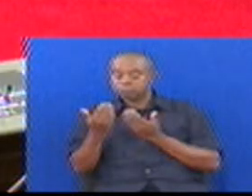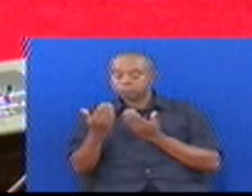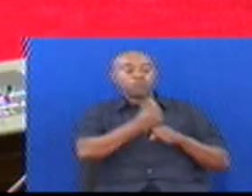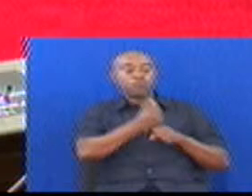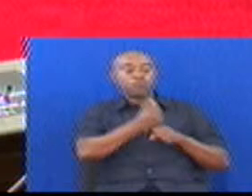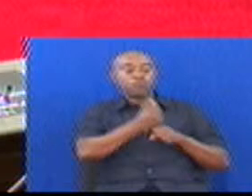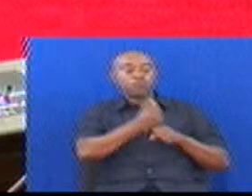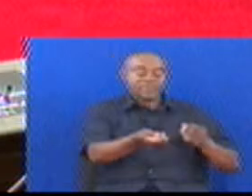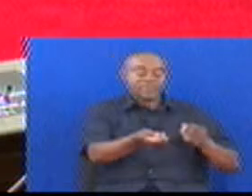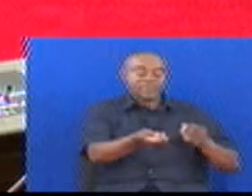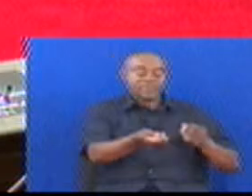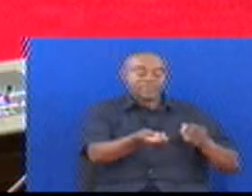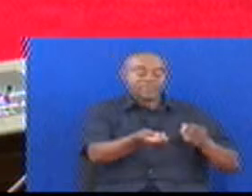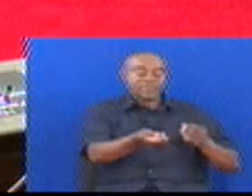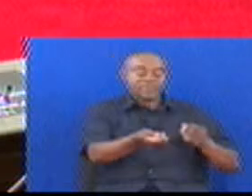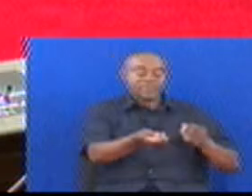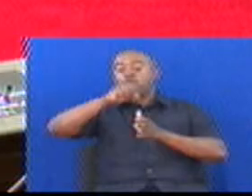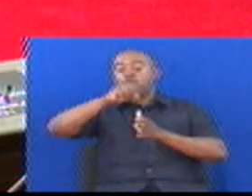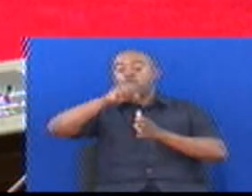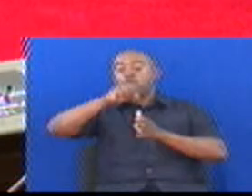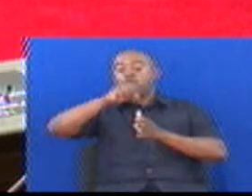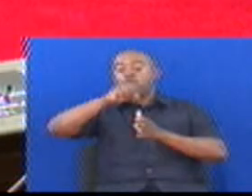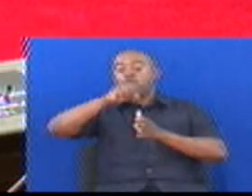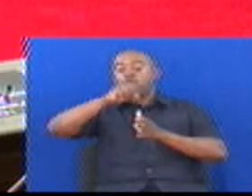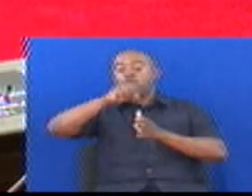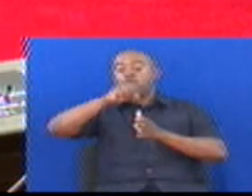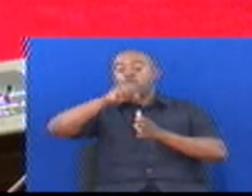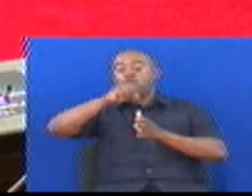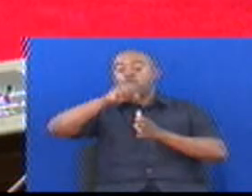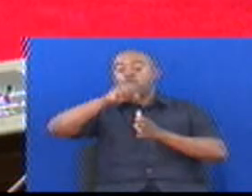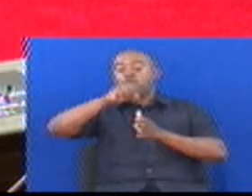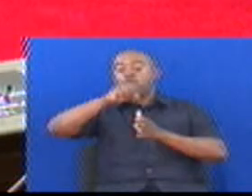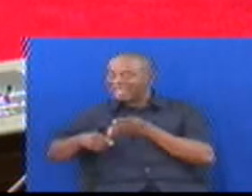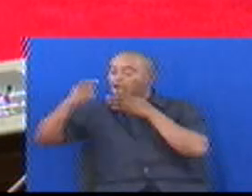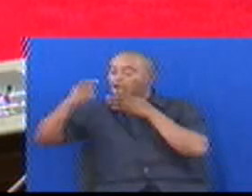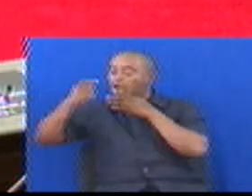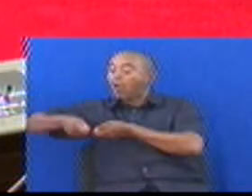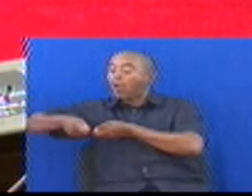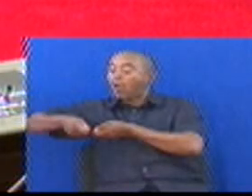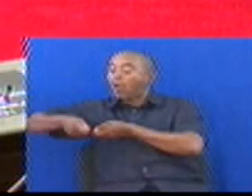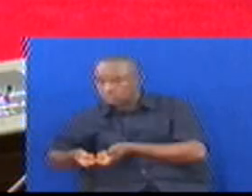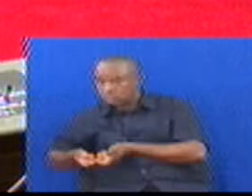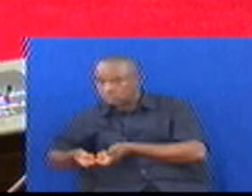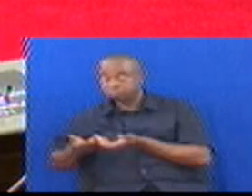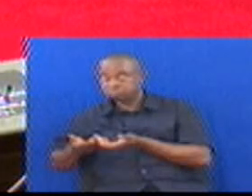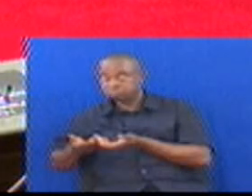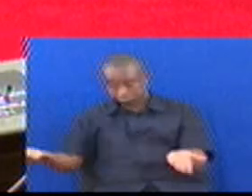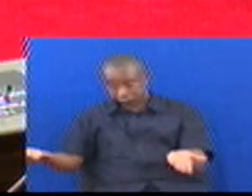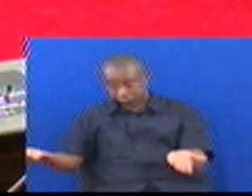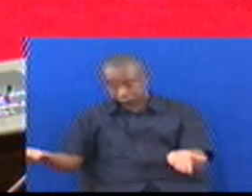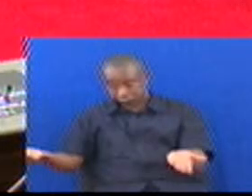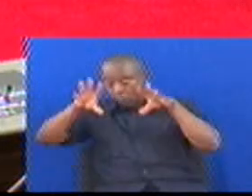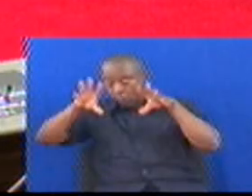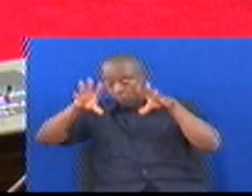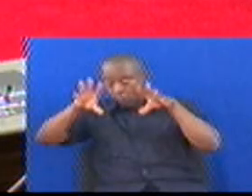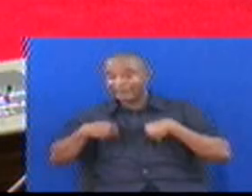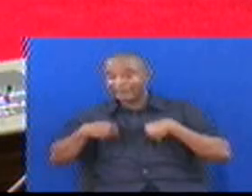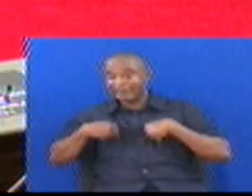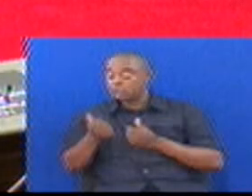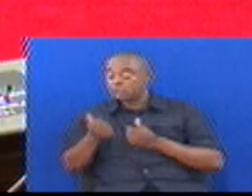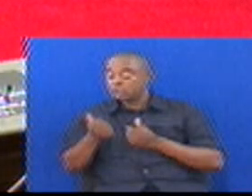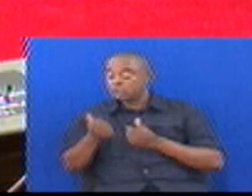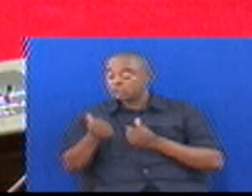wafanyabiashara, wenye viwanda, wafanyakazi na wakulima walioitikia wito wa rais wetu wa kulipa